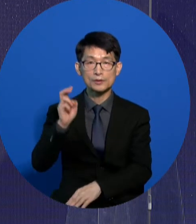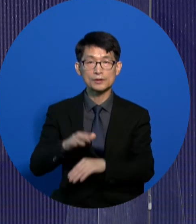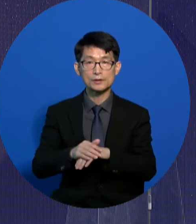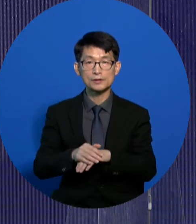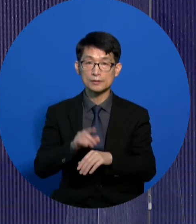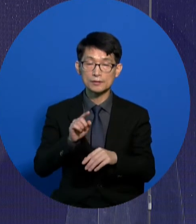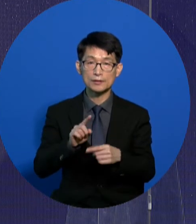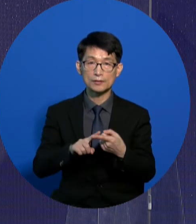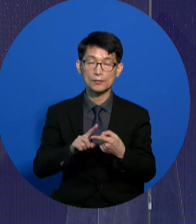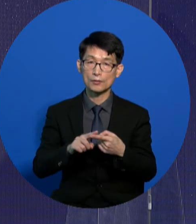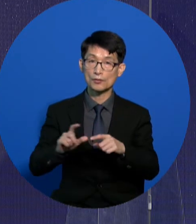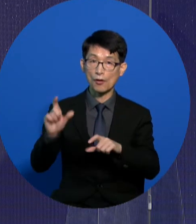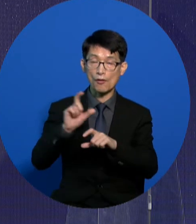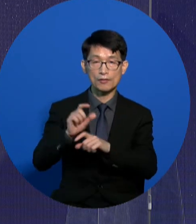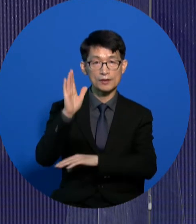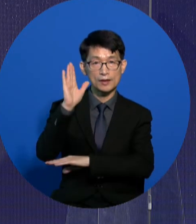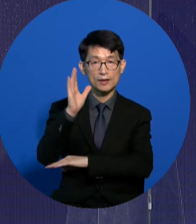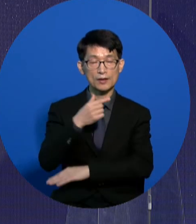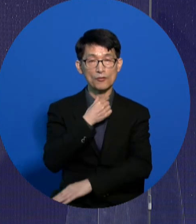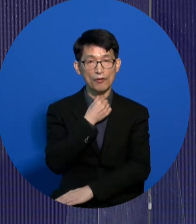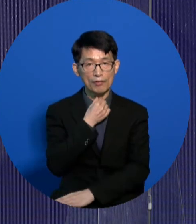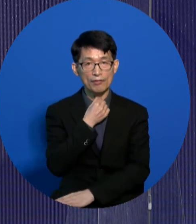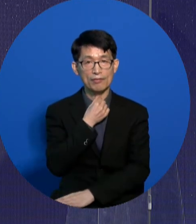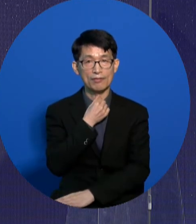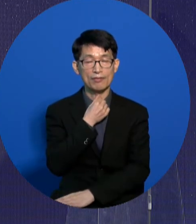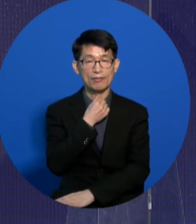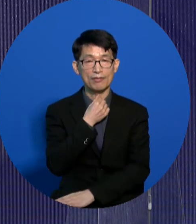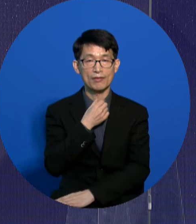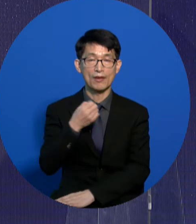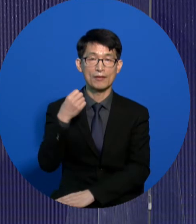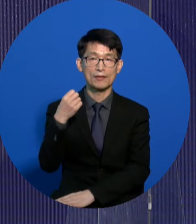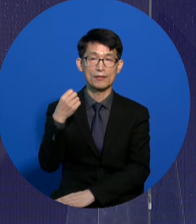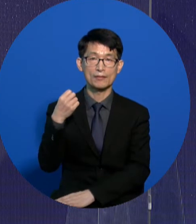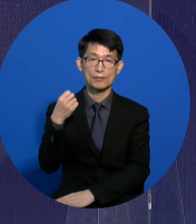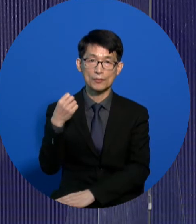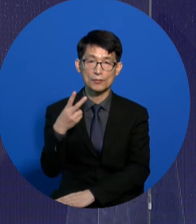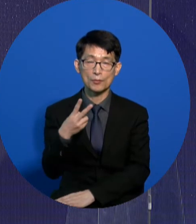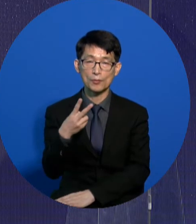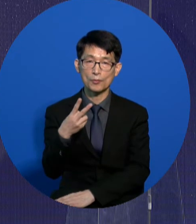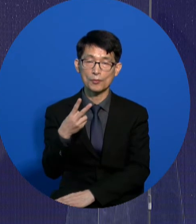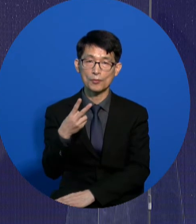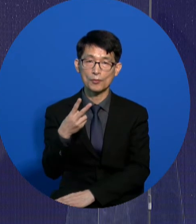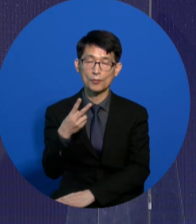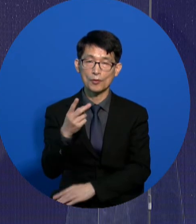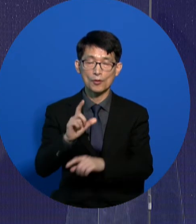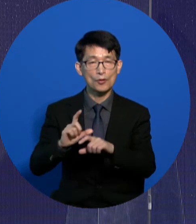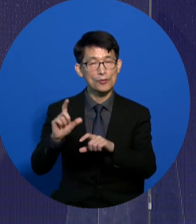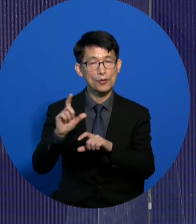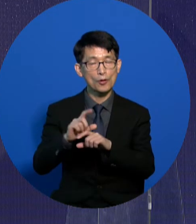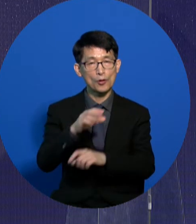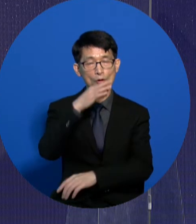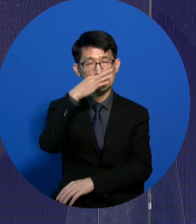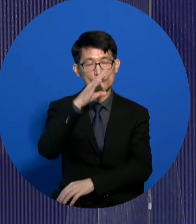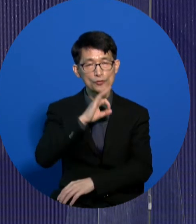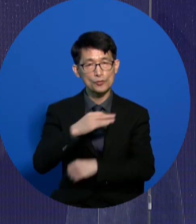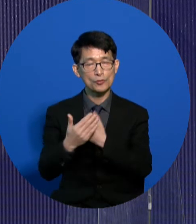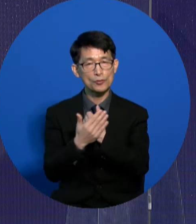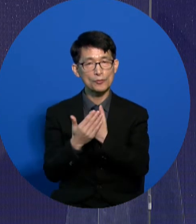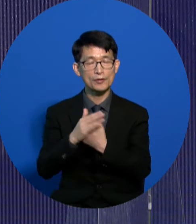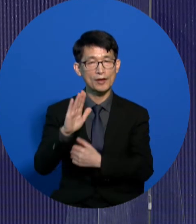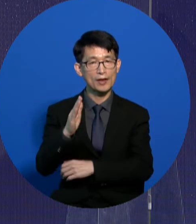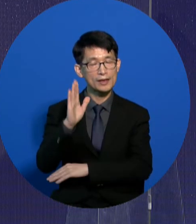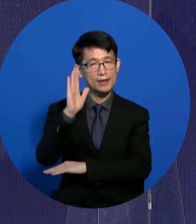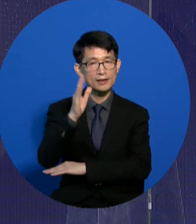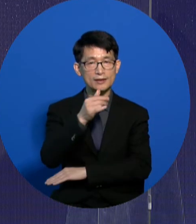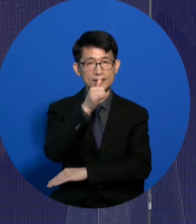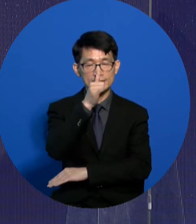대해서 하실 말씀이나 아니면 정체성에 대해서 언급하실 내용 있으면 잠깐 말씀을 해주실 수